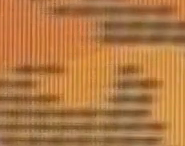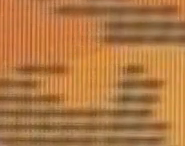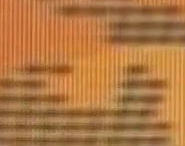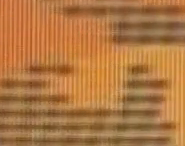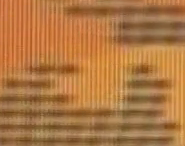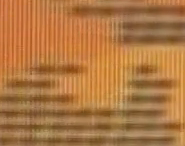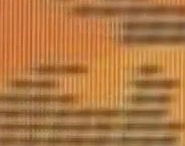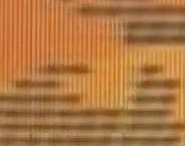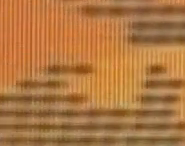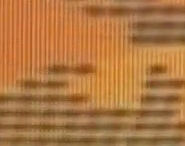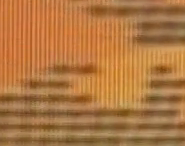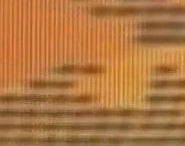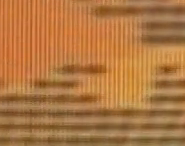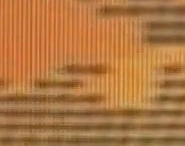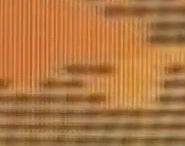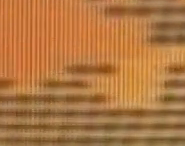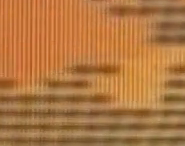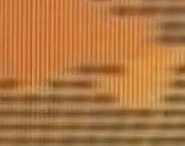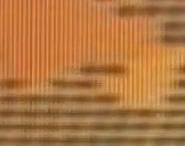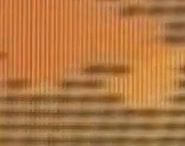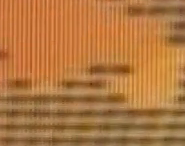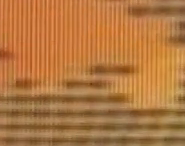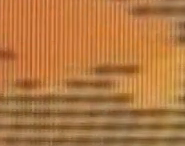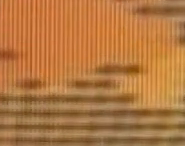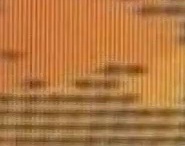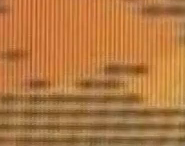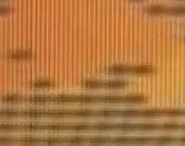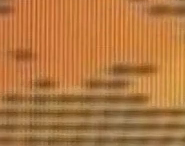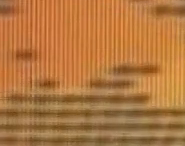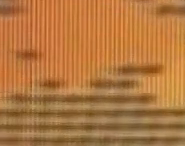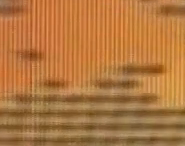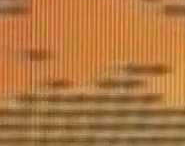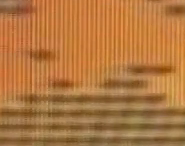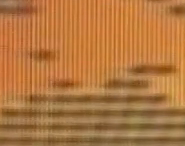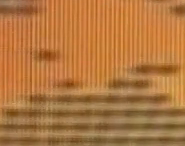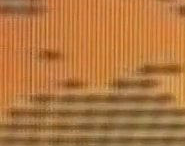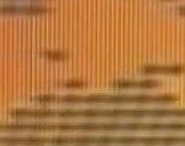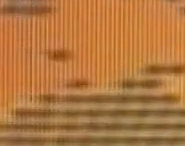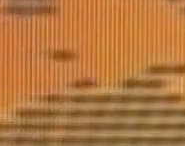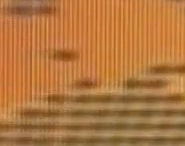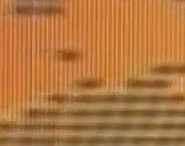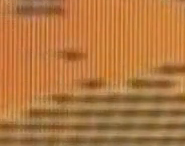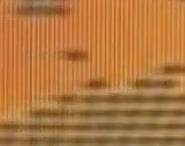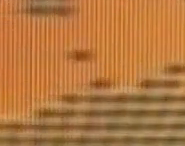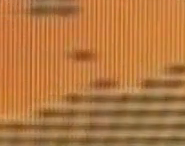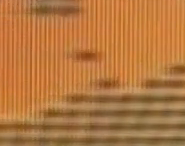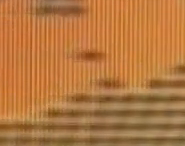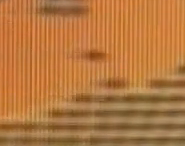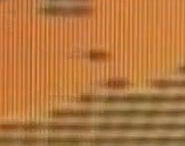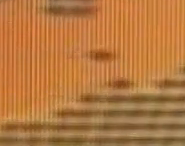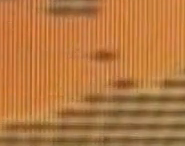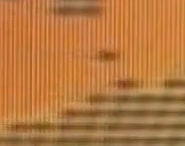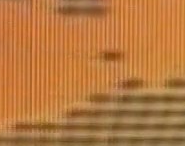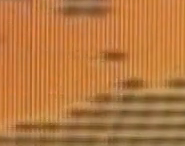Idadi ya wanafunzi wa kiume kwenye shule nyingi katika eneo la Loitoktok imekuwa ikipungua, huku wavulana wengi wakijumuika kwenye itikadi